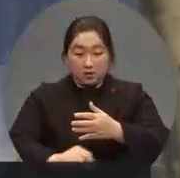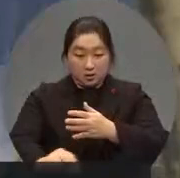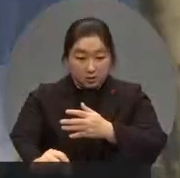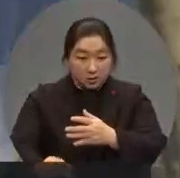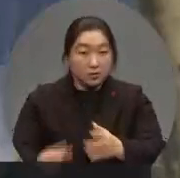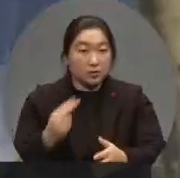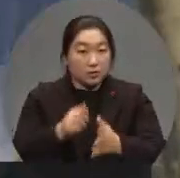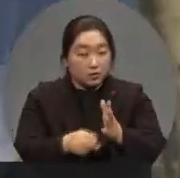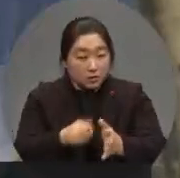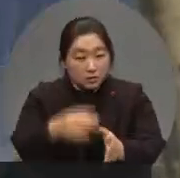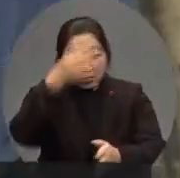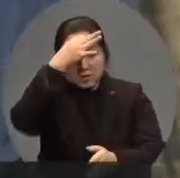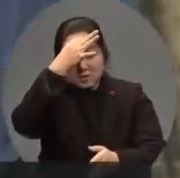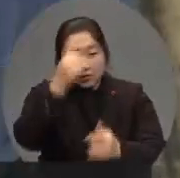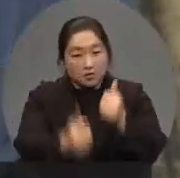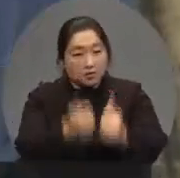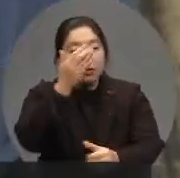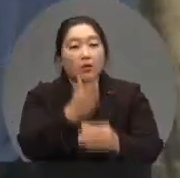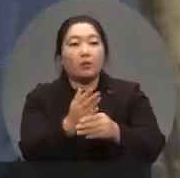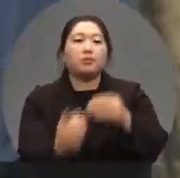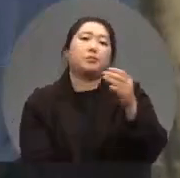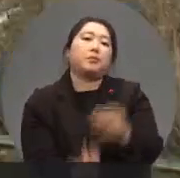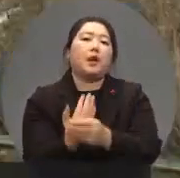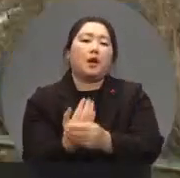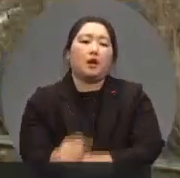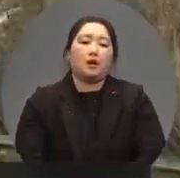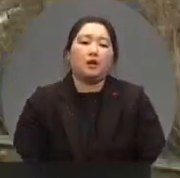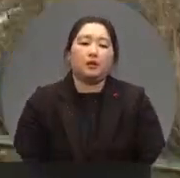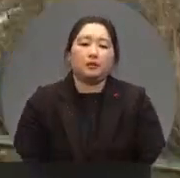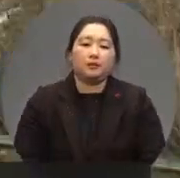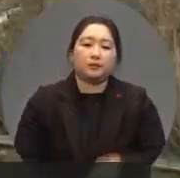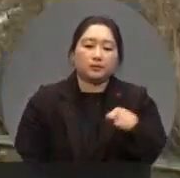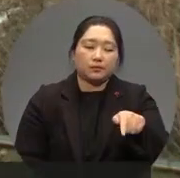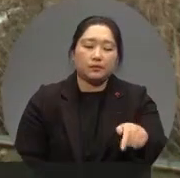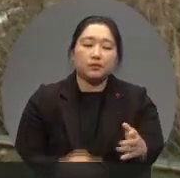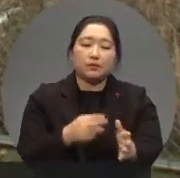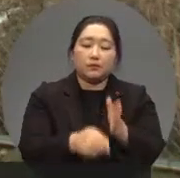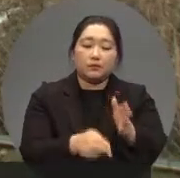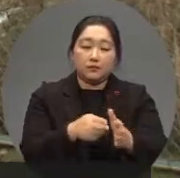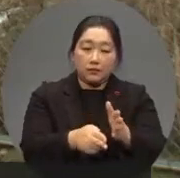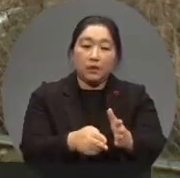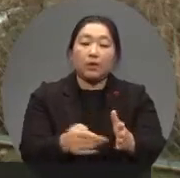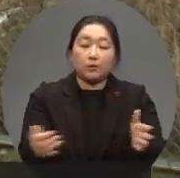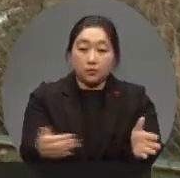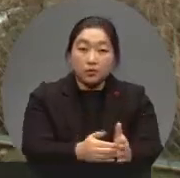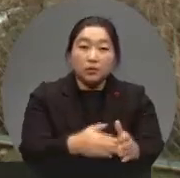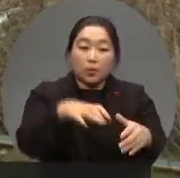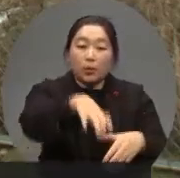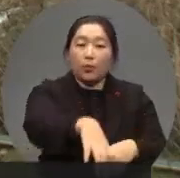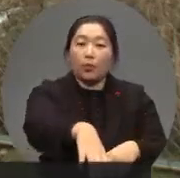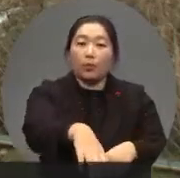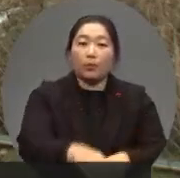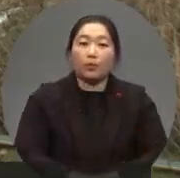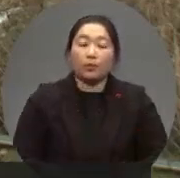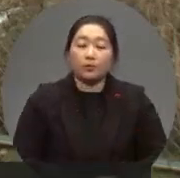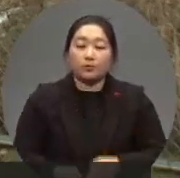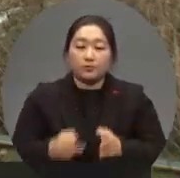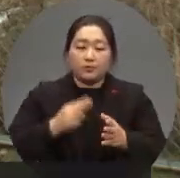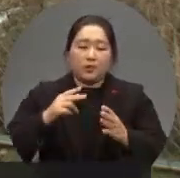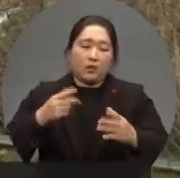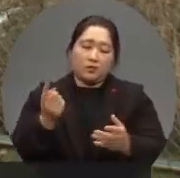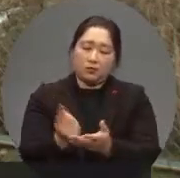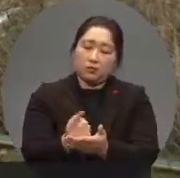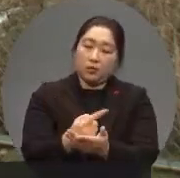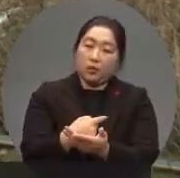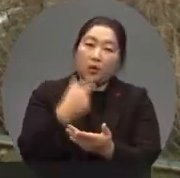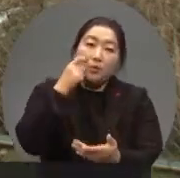시험하다가 사고가 발생했습니다 저 뒤로 보이는 곳이 시험 선로가 끝나는 부분인데요 전동차는 속도를 줄이지